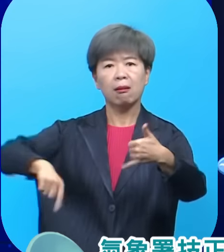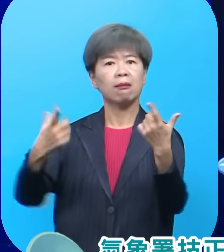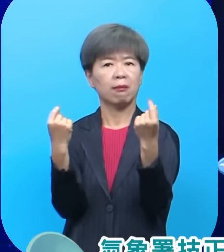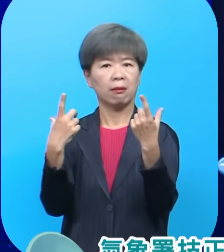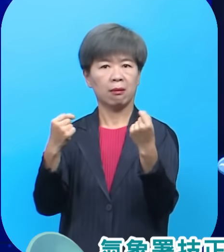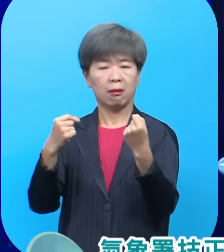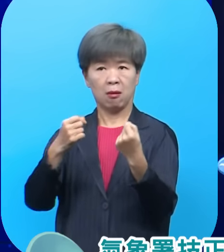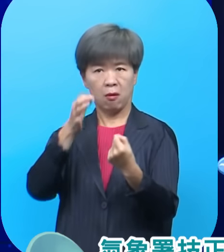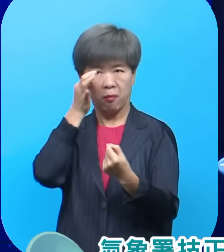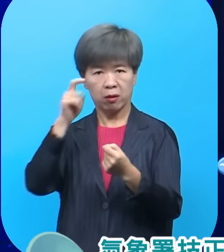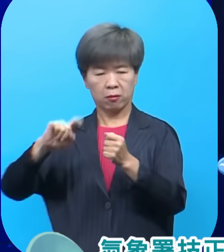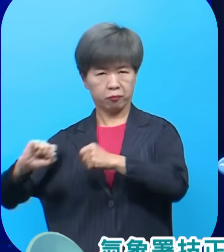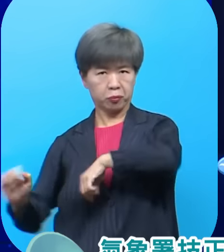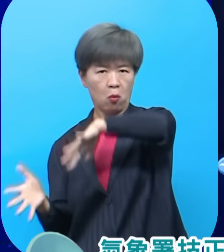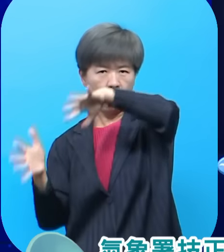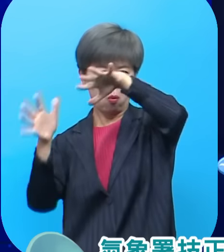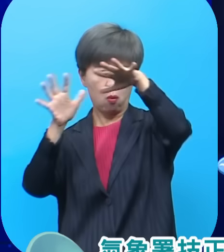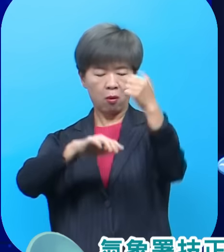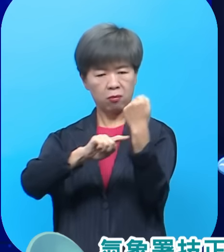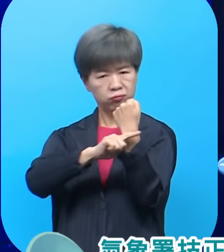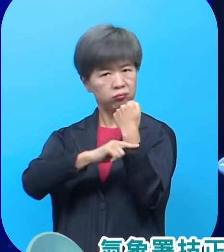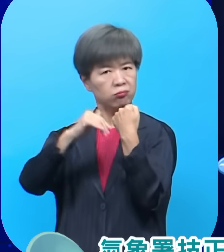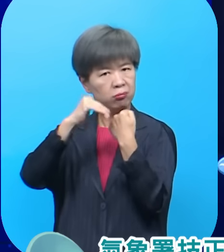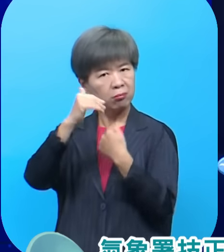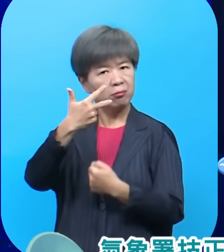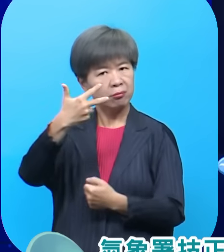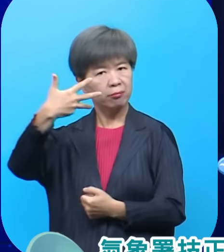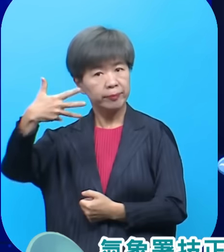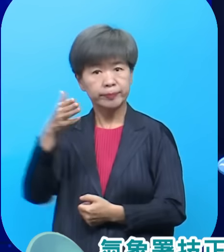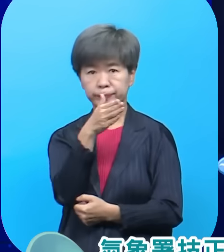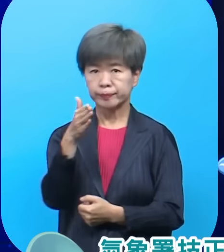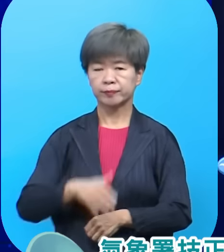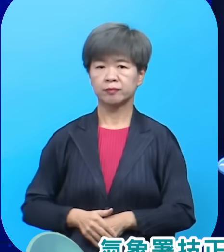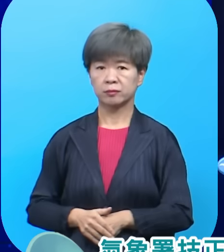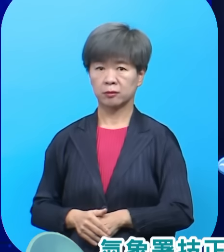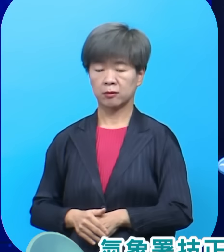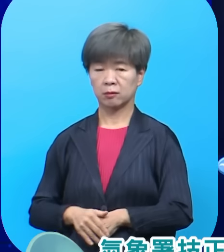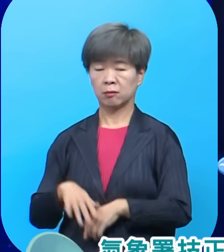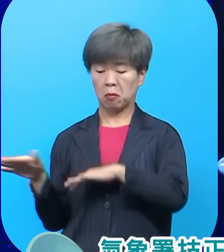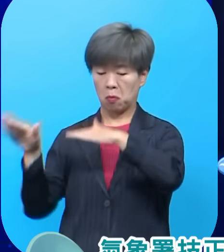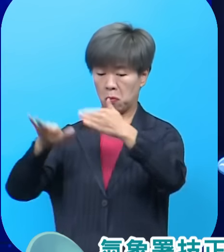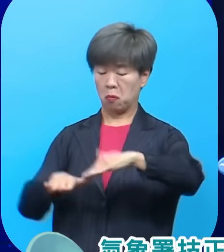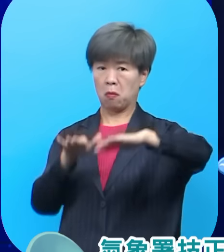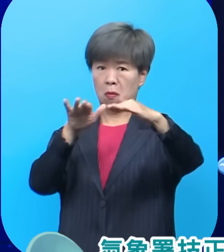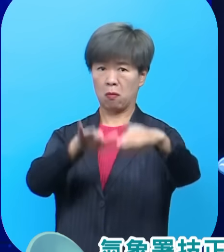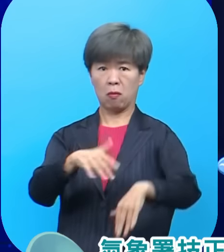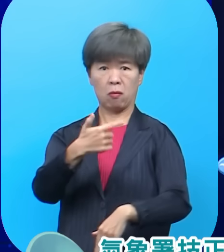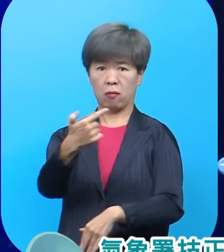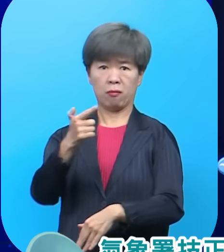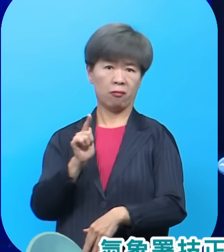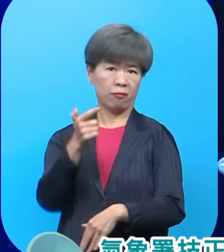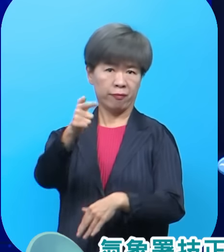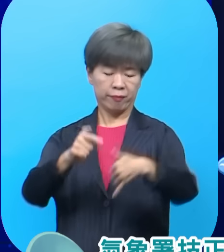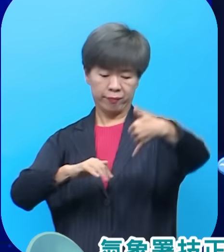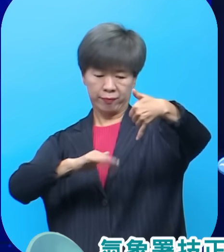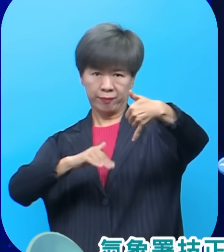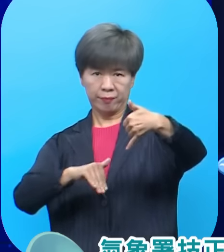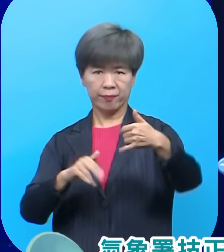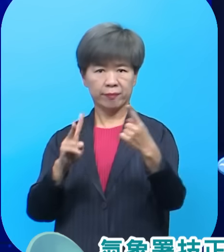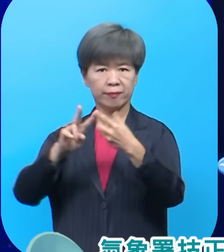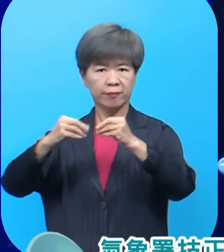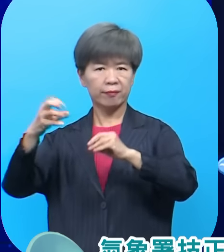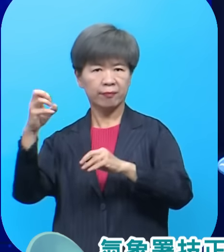有巨浪情形，就是浪高有到达7到8米的巨浪现象。这长浪巨浪情形出现在小琉球、鹅銮